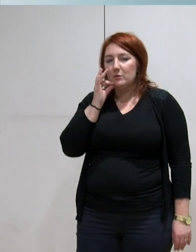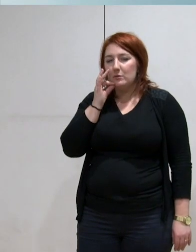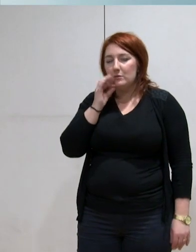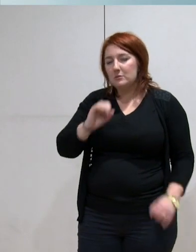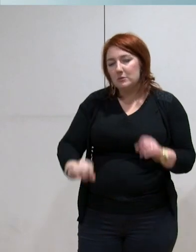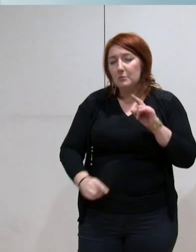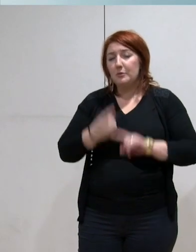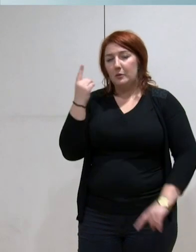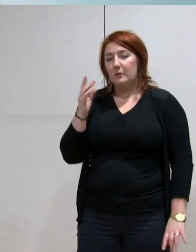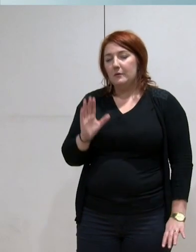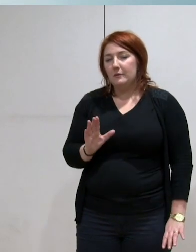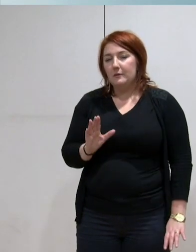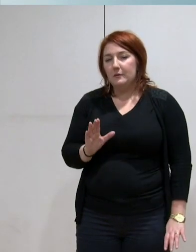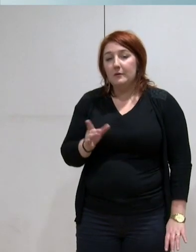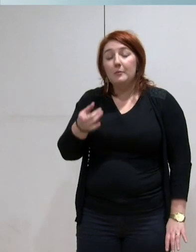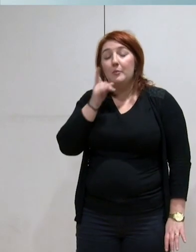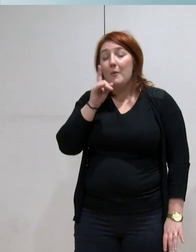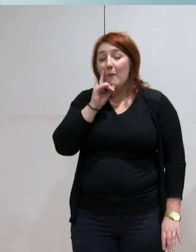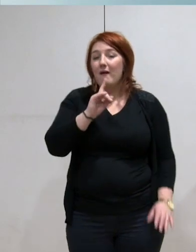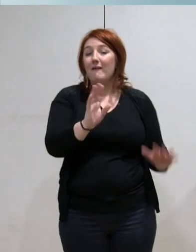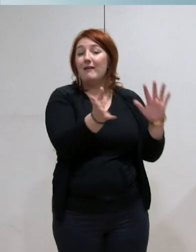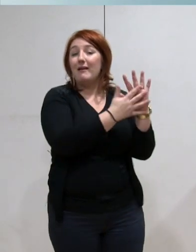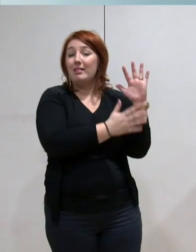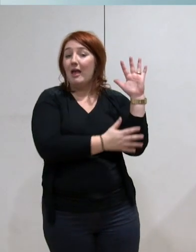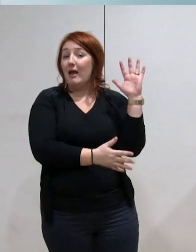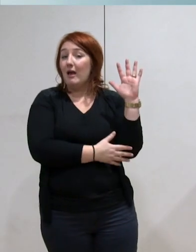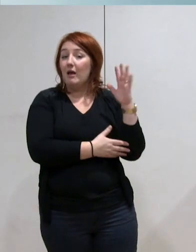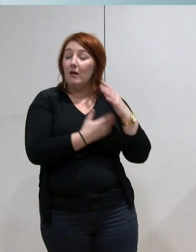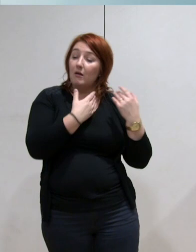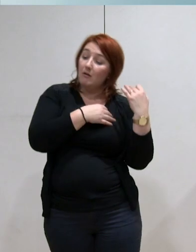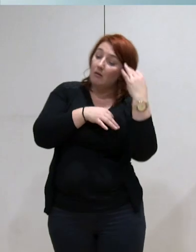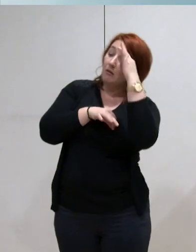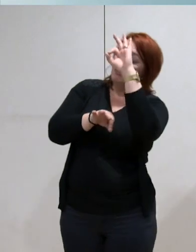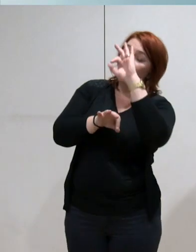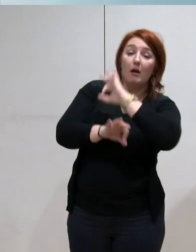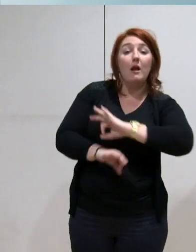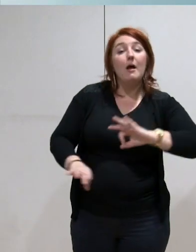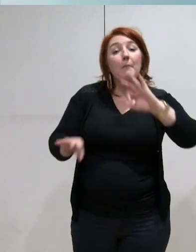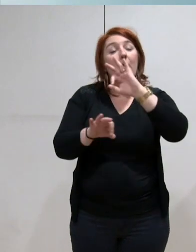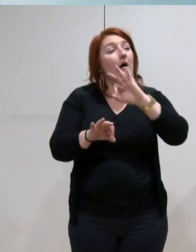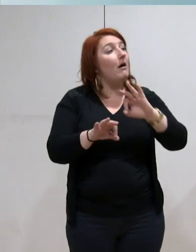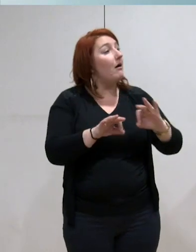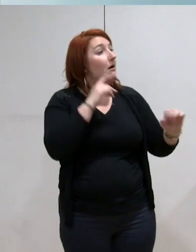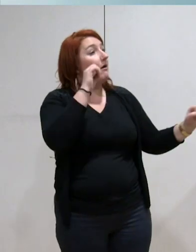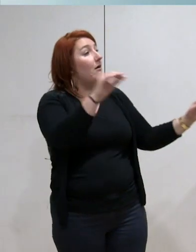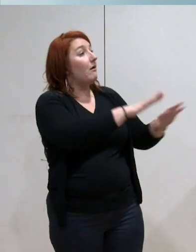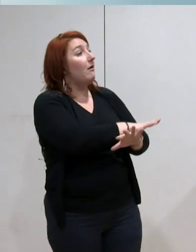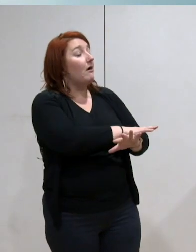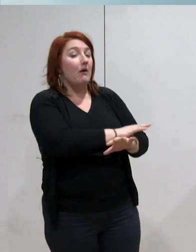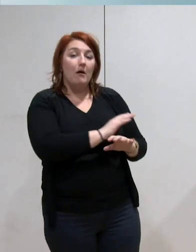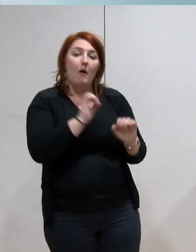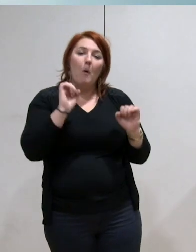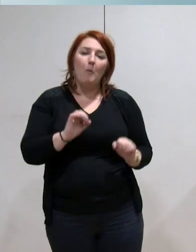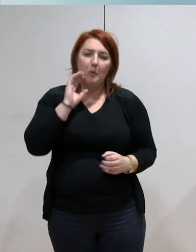lorsque les critères ne sont pas connus de tous on peut s'interroger parce qu'il y en a des